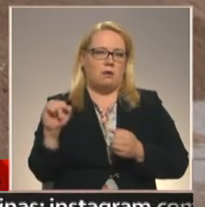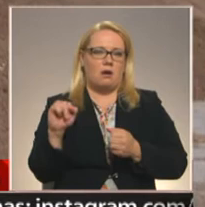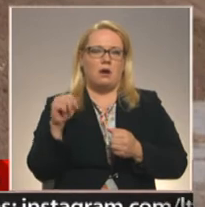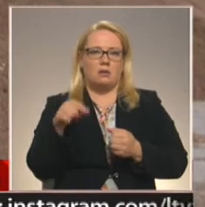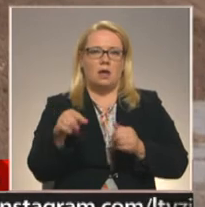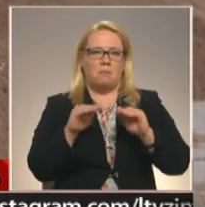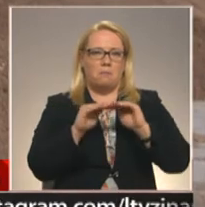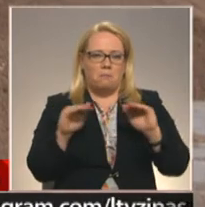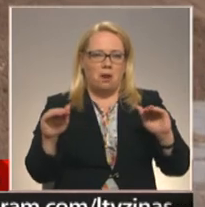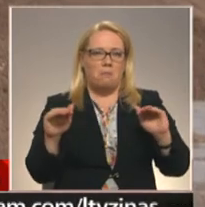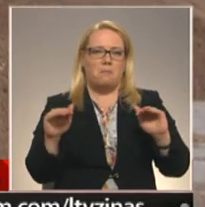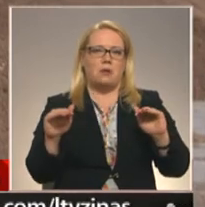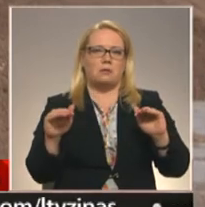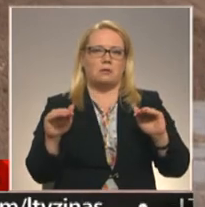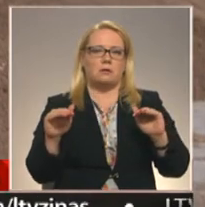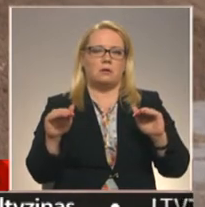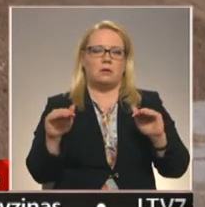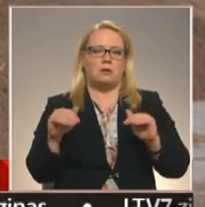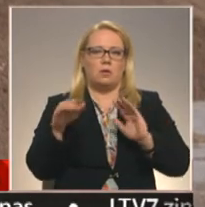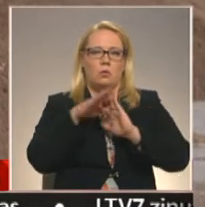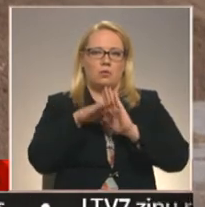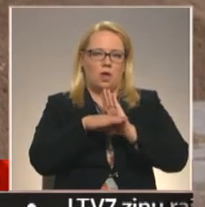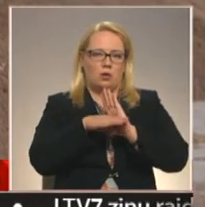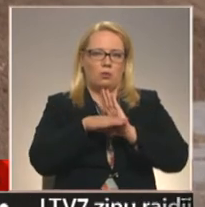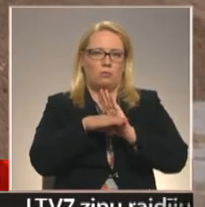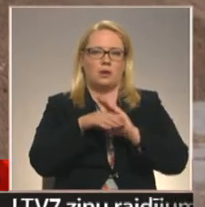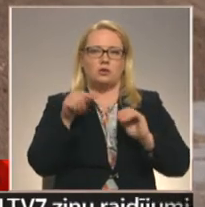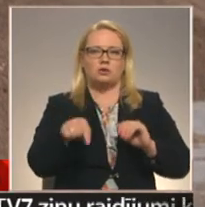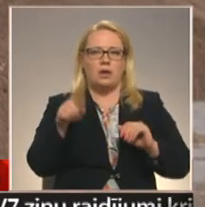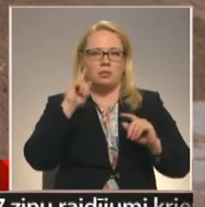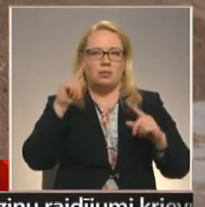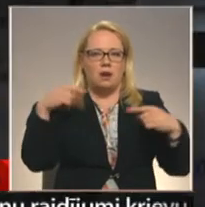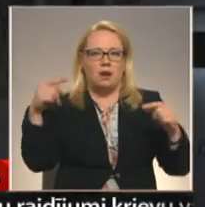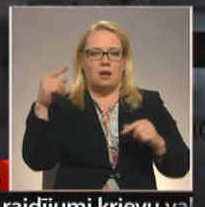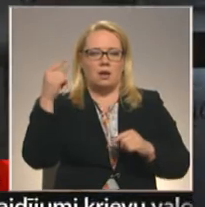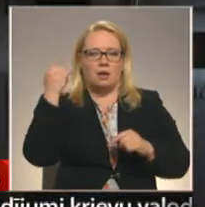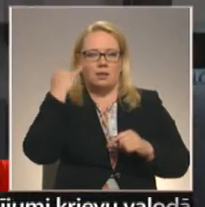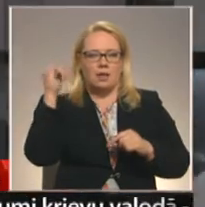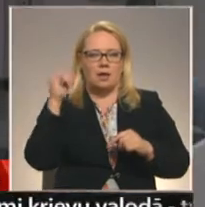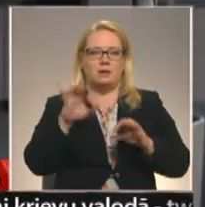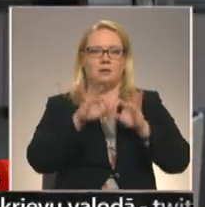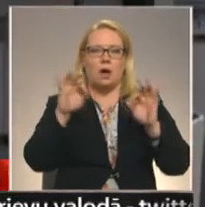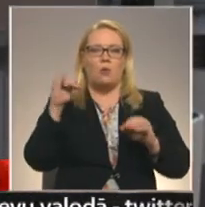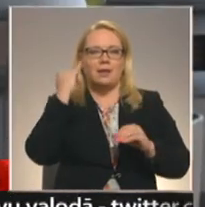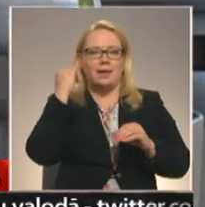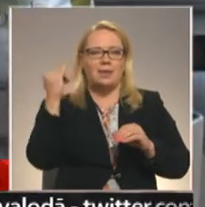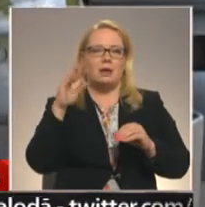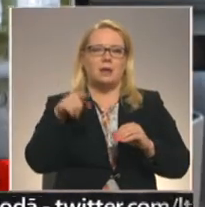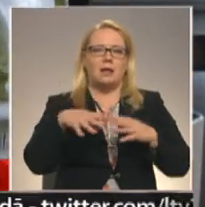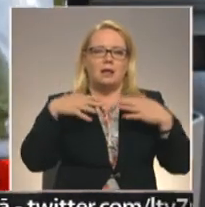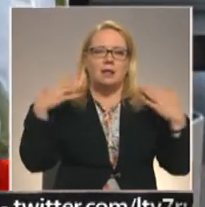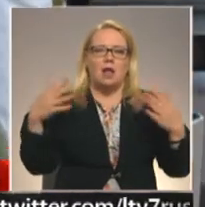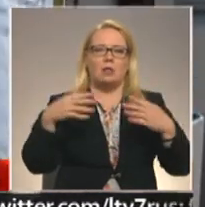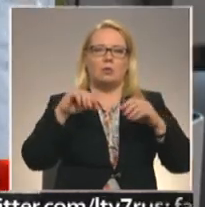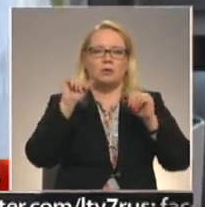tie pamat noteikumi šai trakajai idejai. Sākotnē ideja par tik lielu apjomu ražotnes